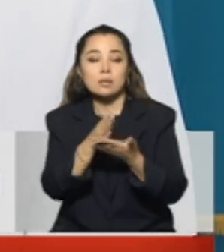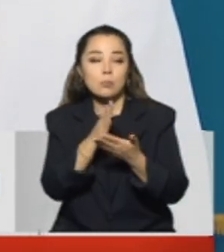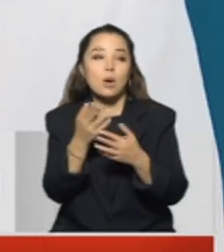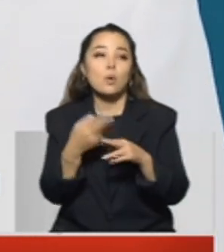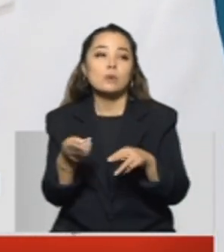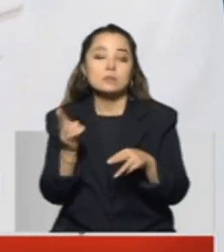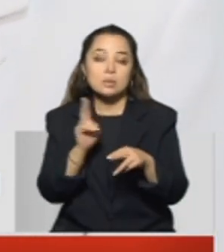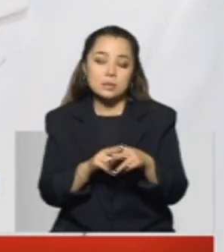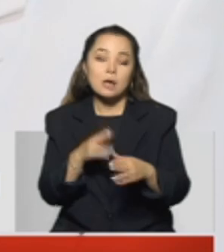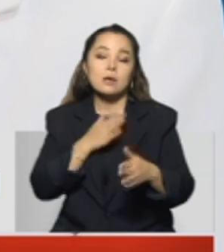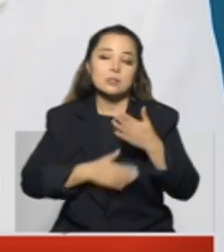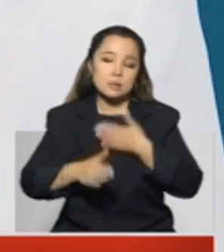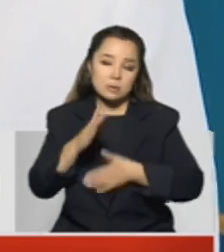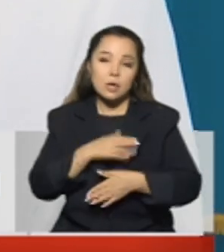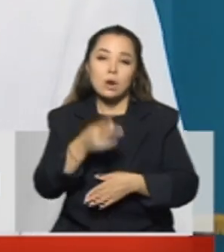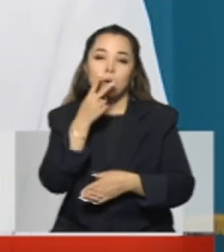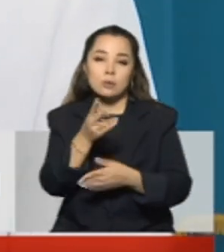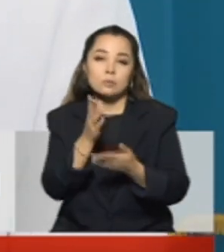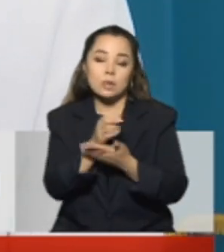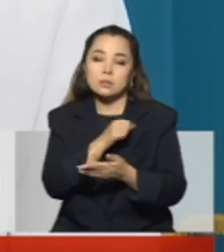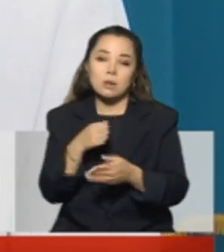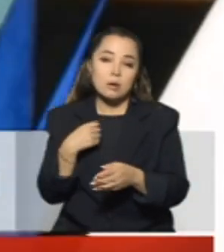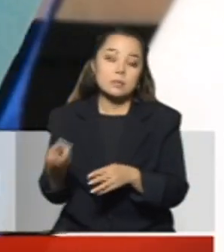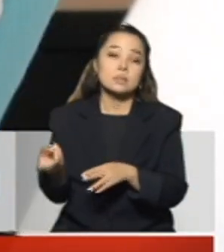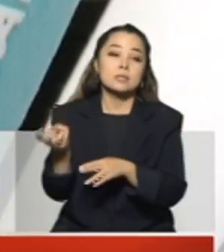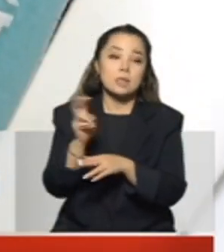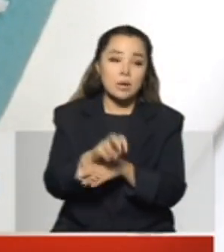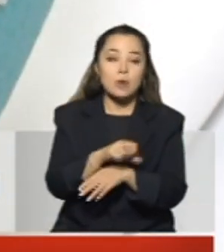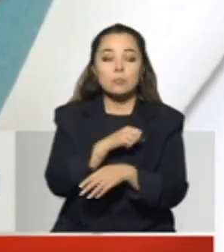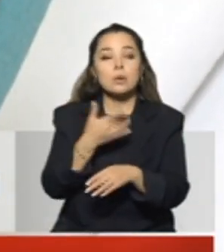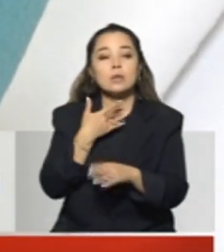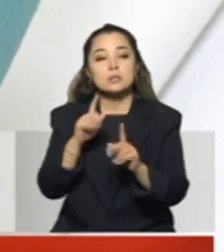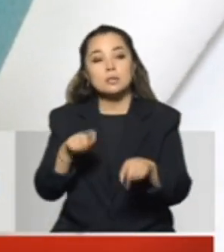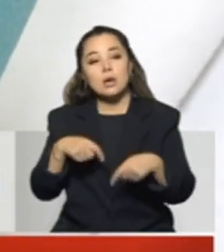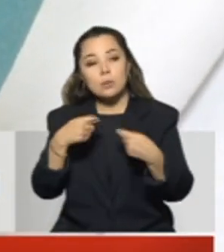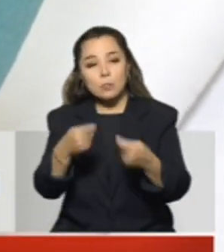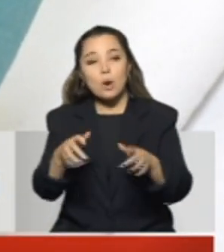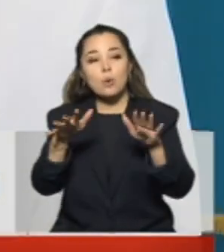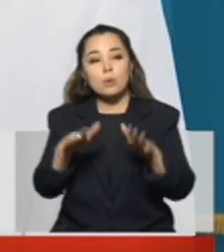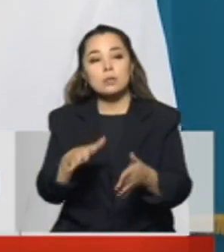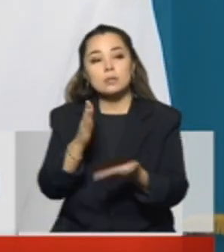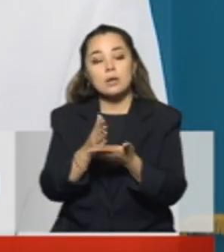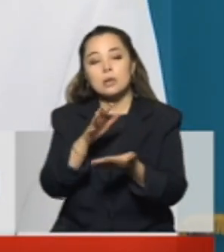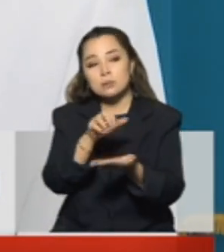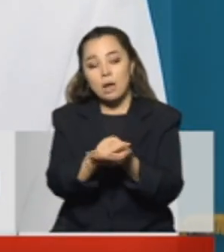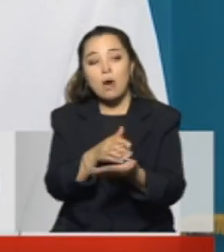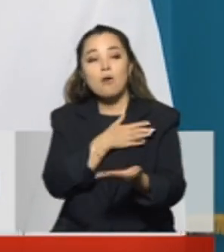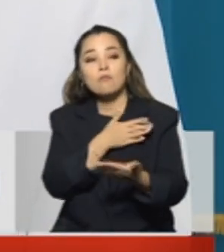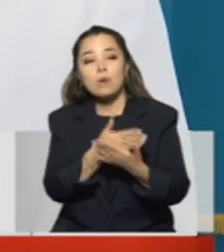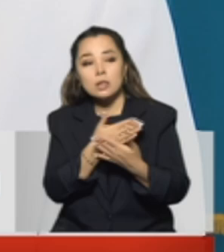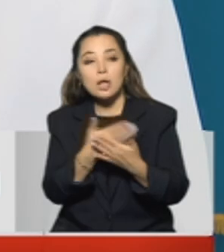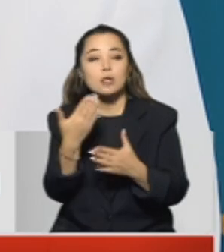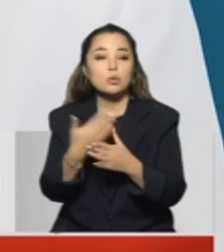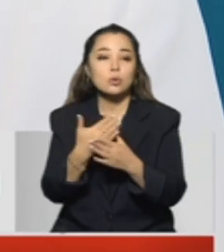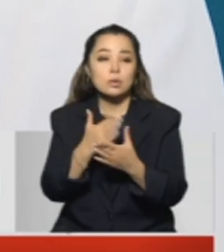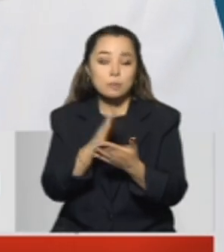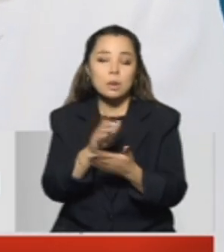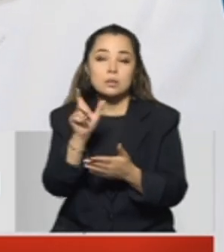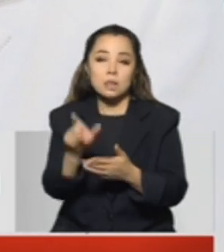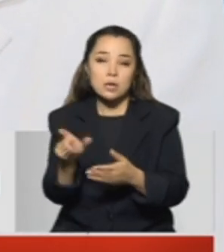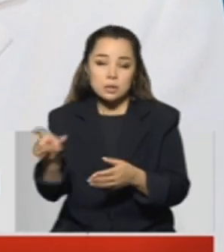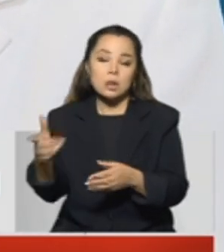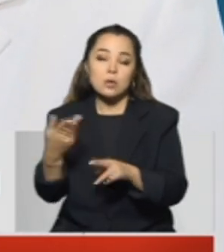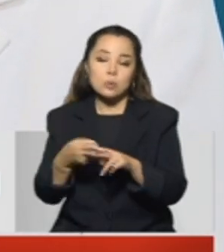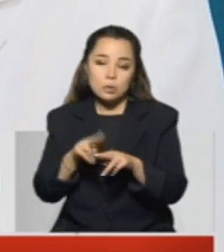үшін риза болдық ол кісілерге, келіп осы жерде өздерінің арнайы орны бар. Волонтерларымыз бар, солармен есікке